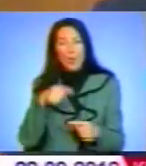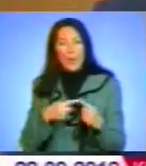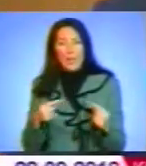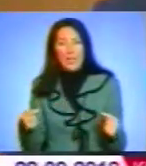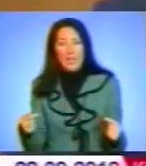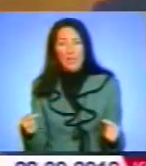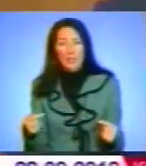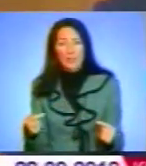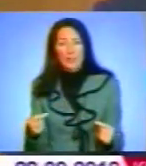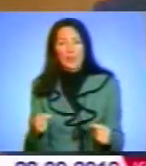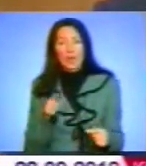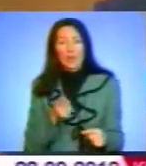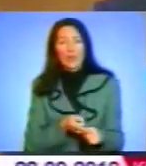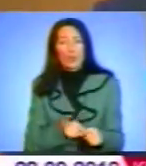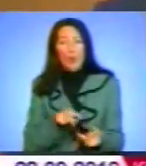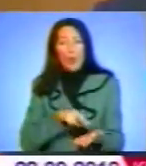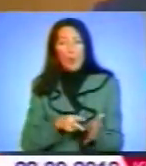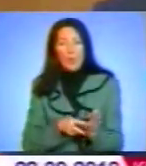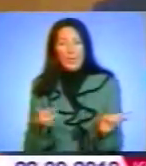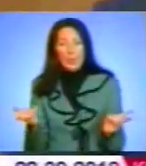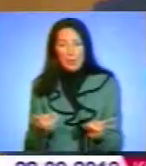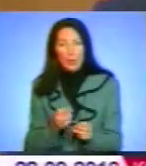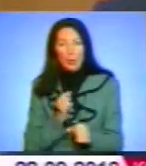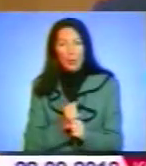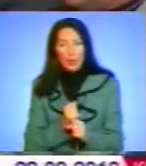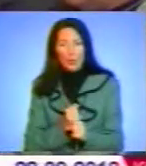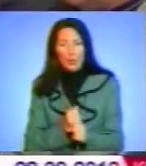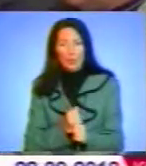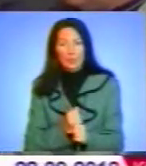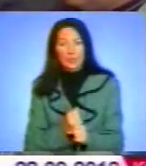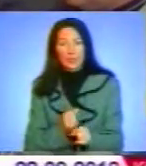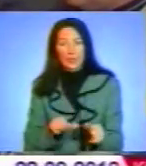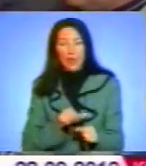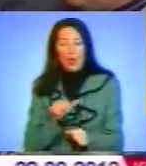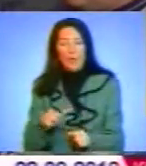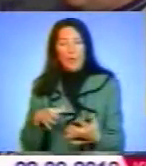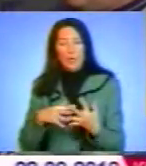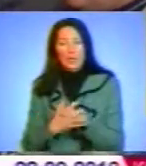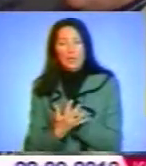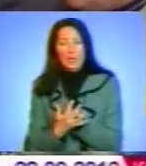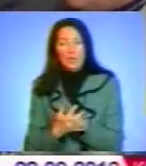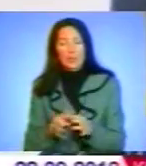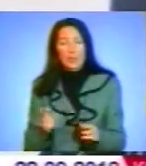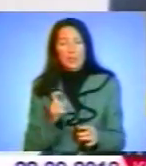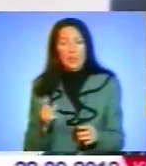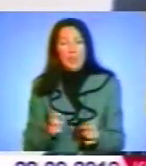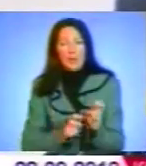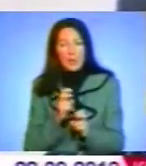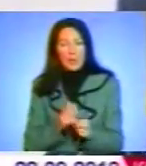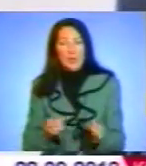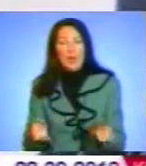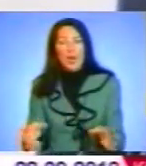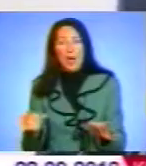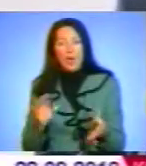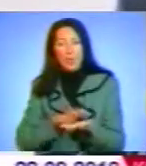далі. Тому в цьому плані потрібно працювати. Окремі сільськогосподарські підприємства уклали угоди про експорт